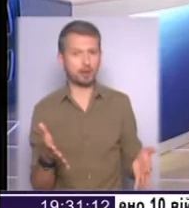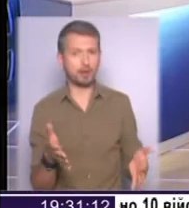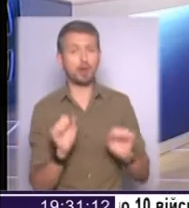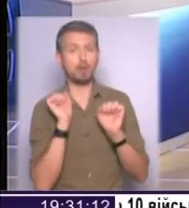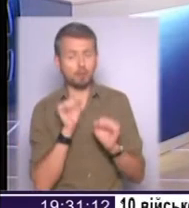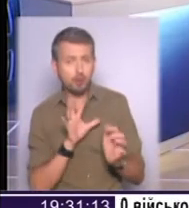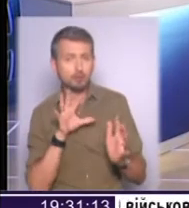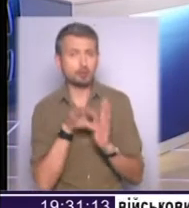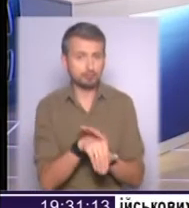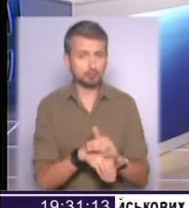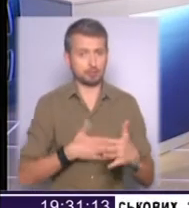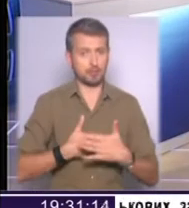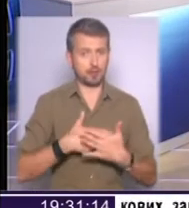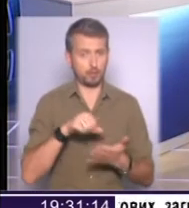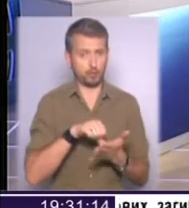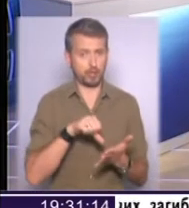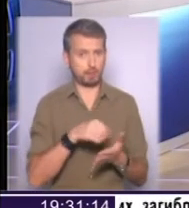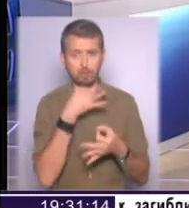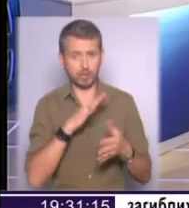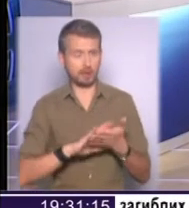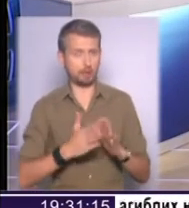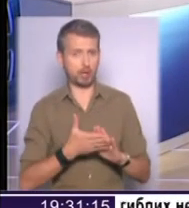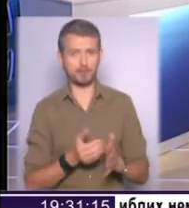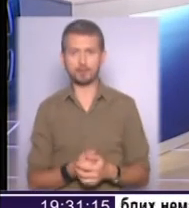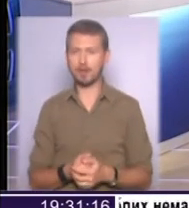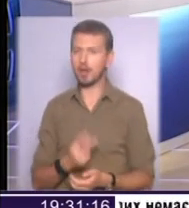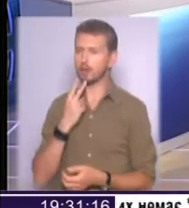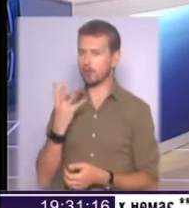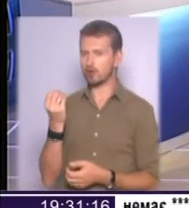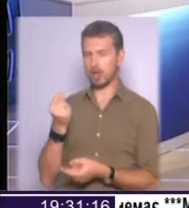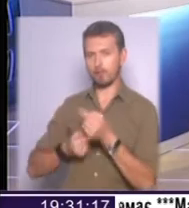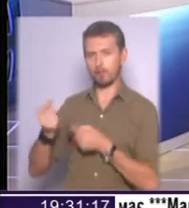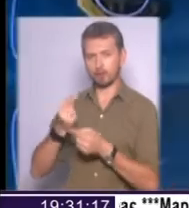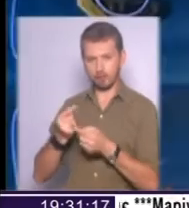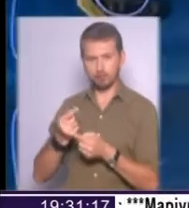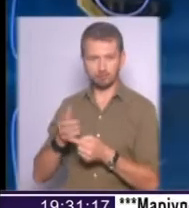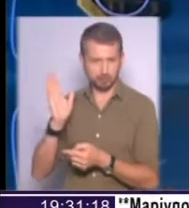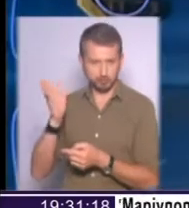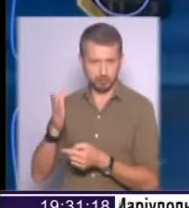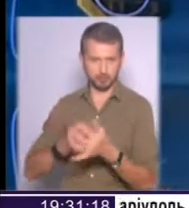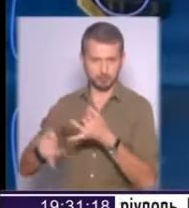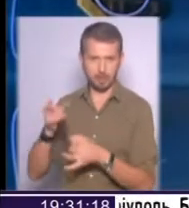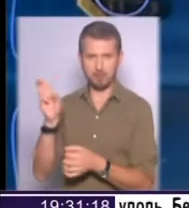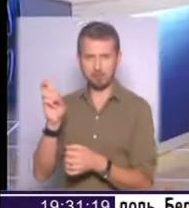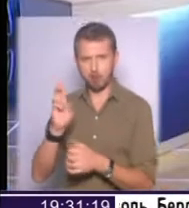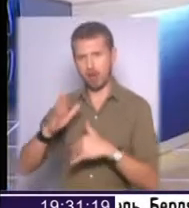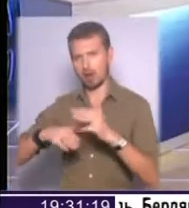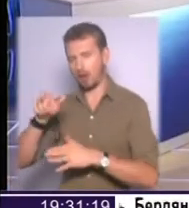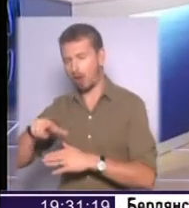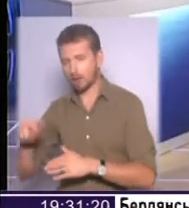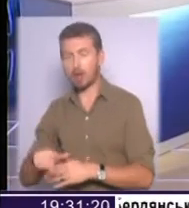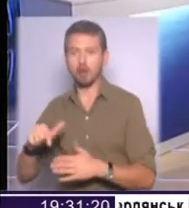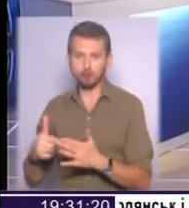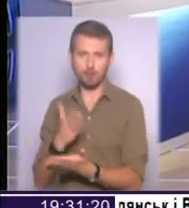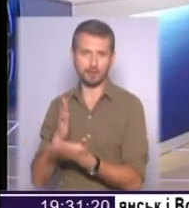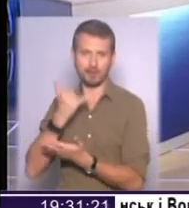того в будь-якій ситуації, в будь-якій постаті. Дивіться, ще повернемося і до кадрів, і до бібліотек, але маємо ж знову